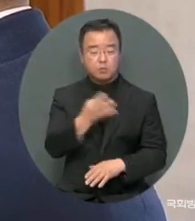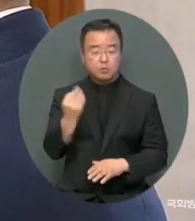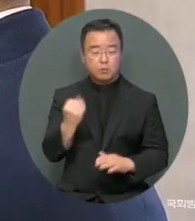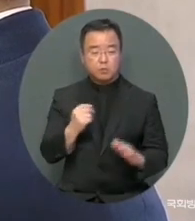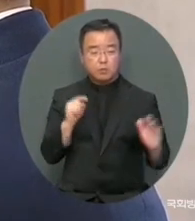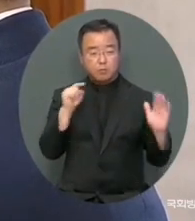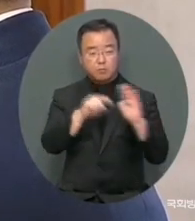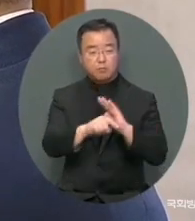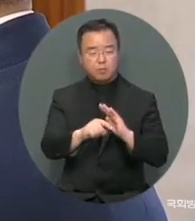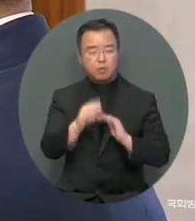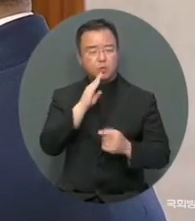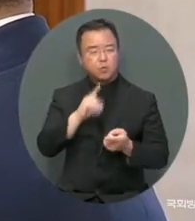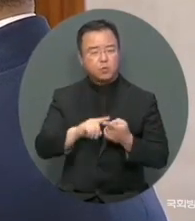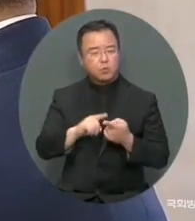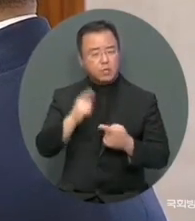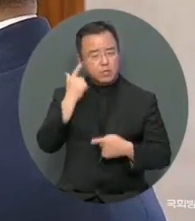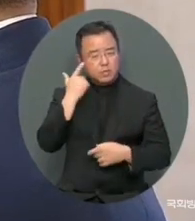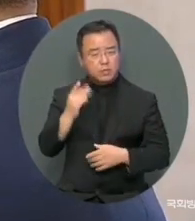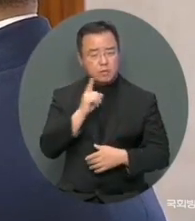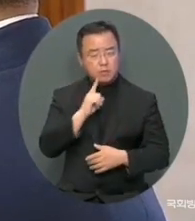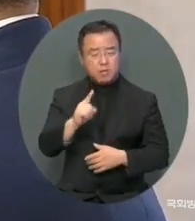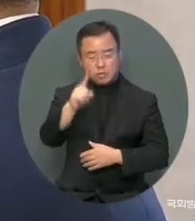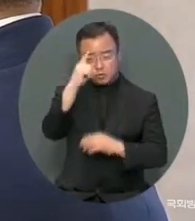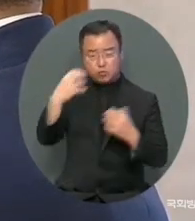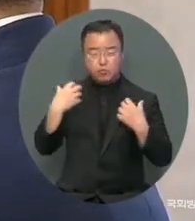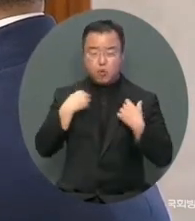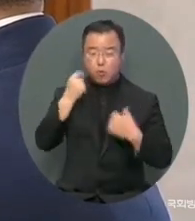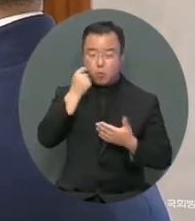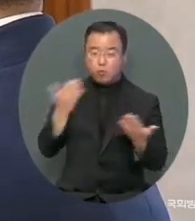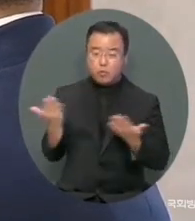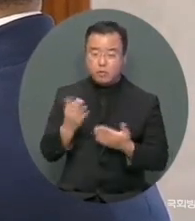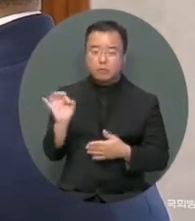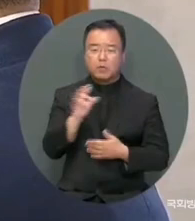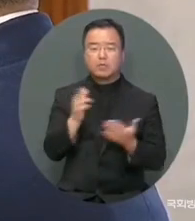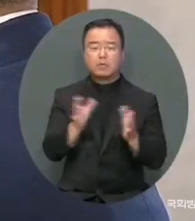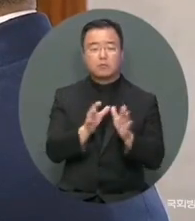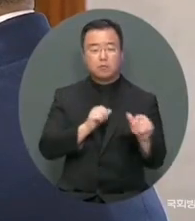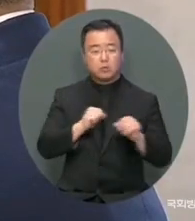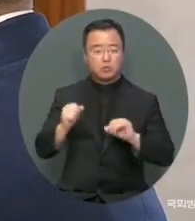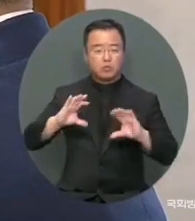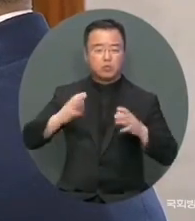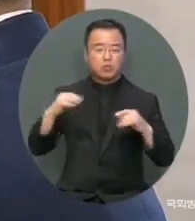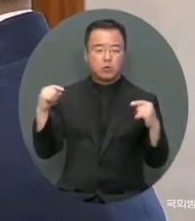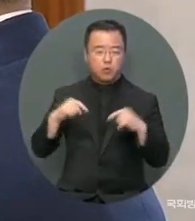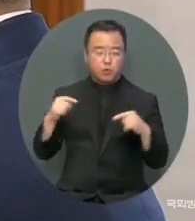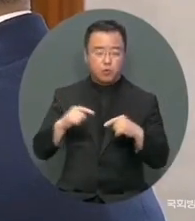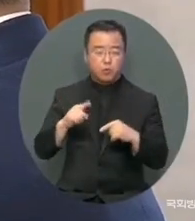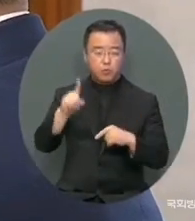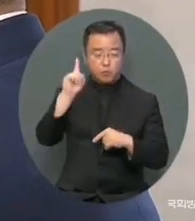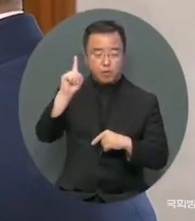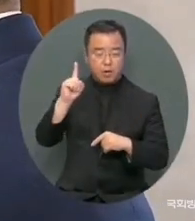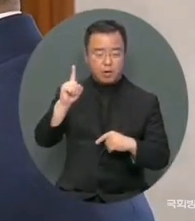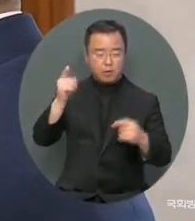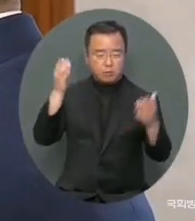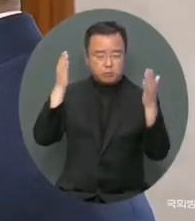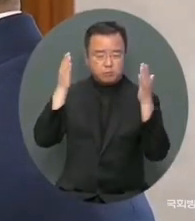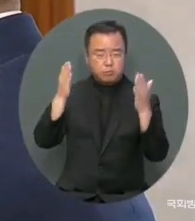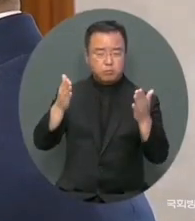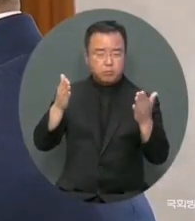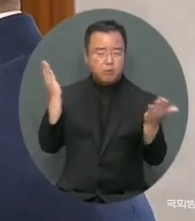또 말씀하셨듯이 정부가 하지 못한 일을 야당이 한 것이라는 평가와 또 국가 외교의 단일성 측면에서 적절하지 못하다라는 그런 의견이 대립을